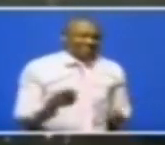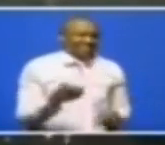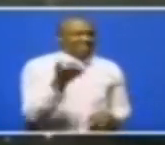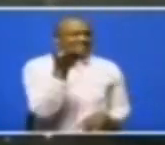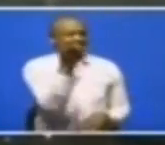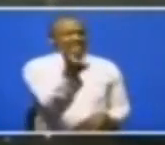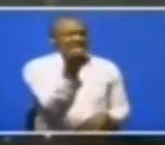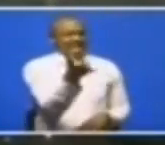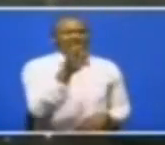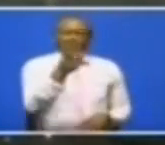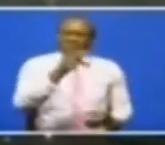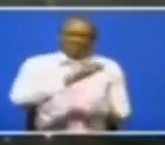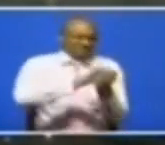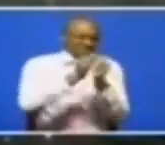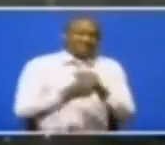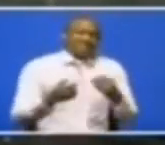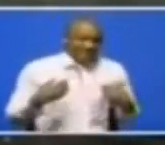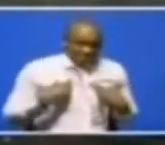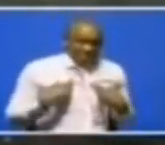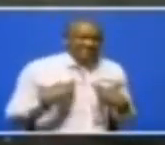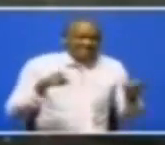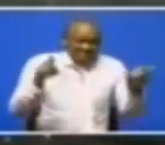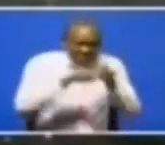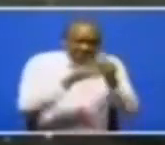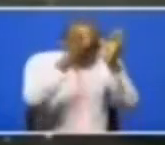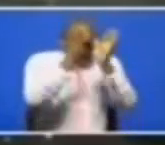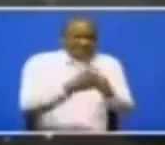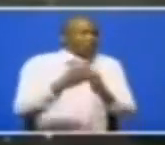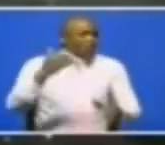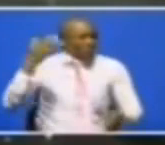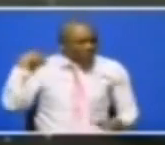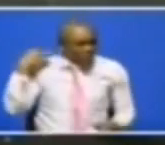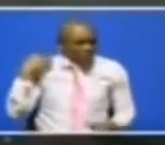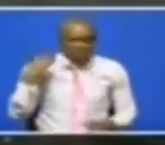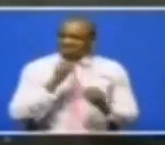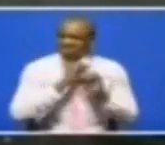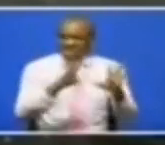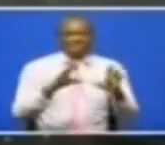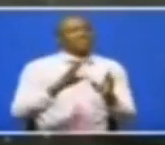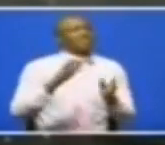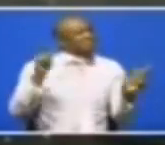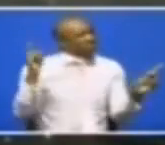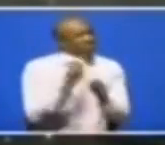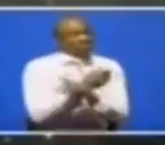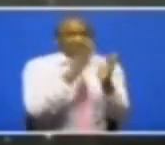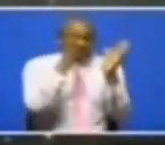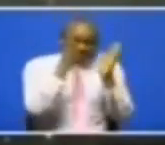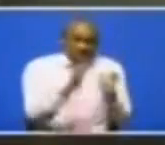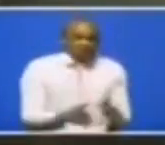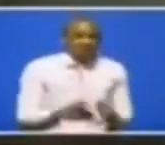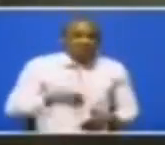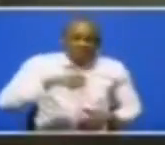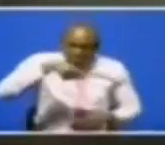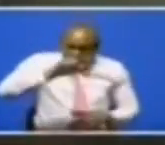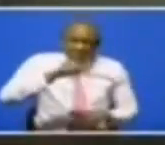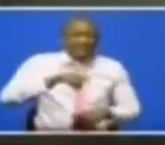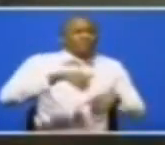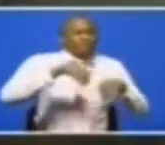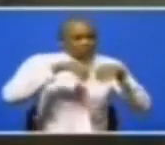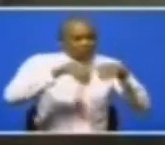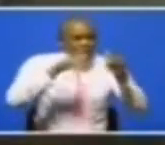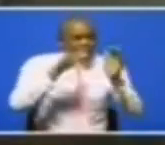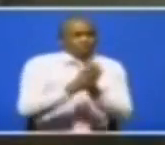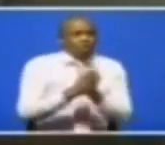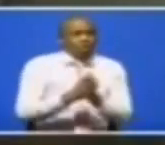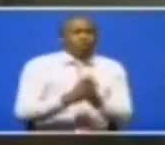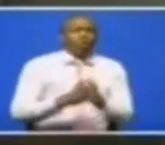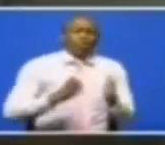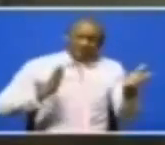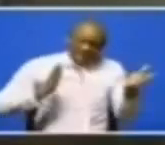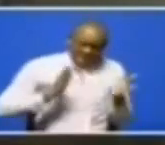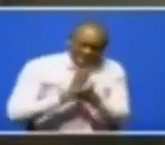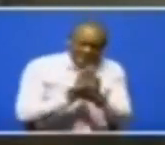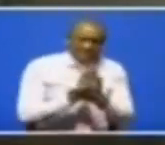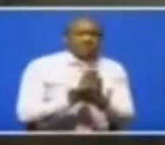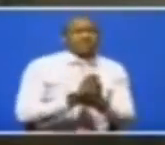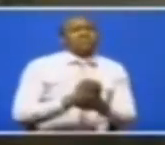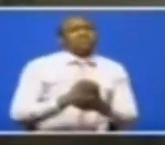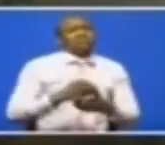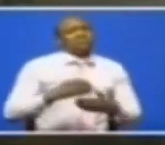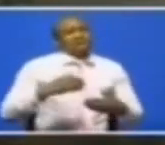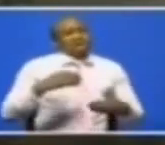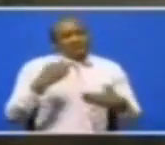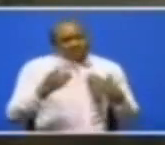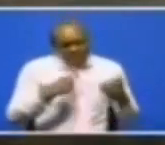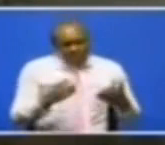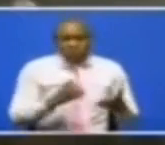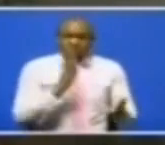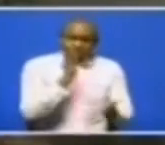kidogo amebadilika. Yeye sio yule kiongozi wa zamani ambaye alikuwa anatilia manani masuala ya haki,